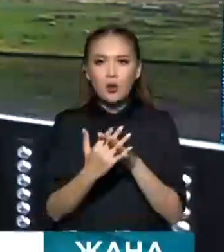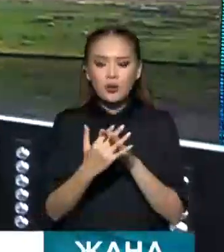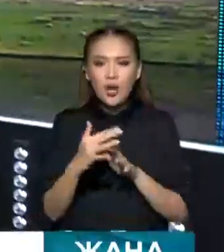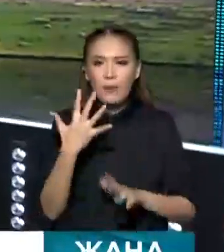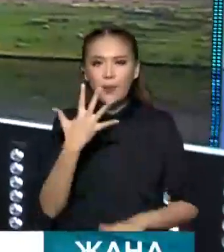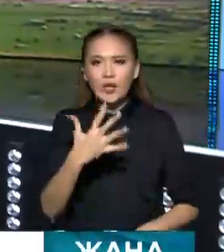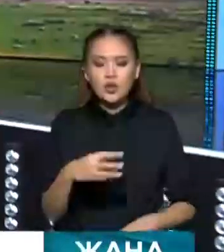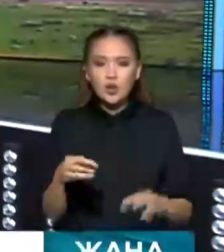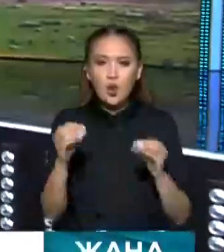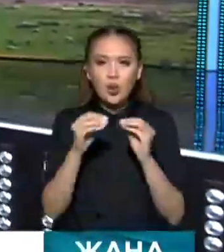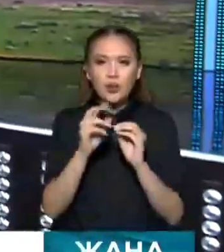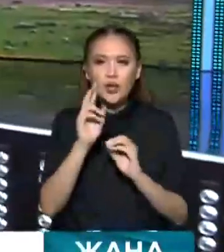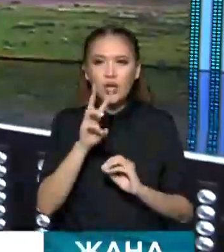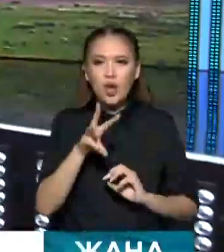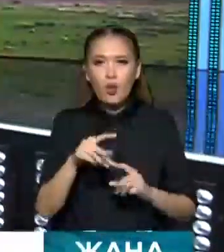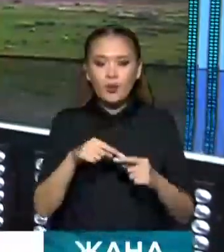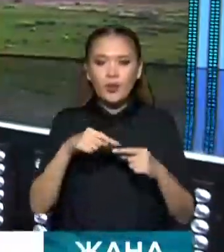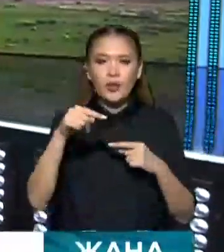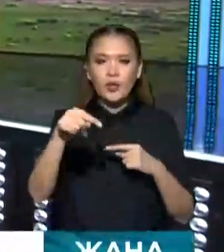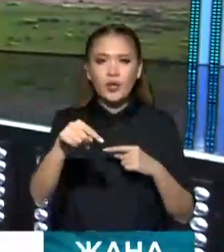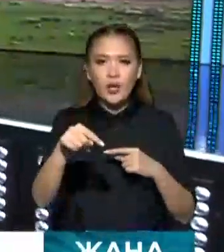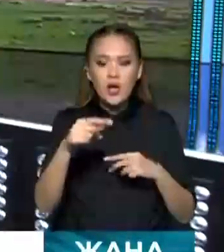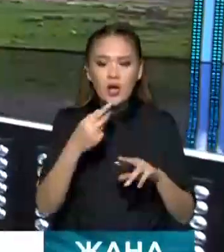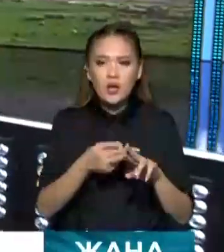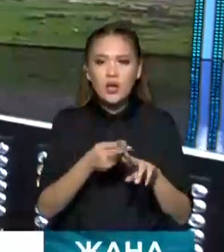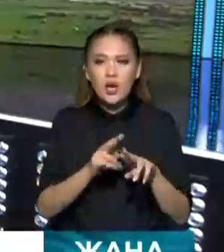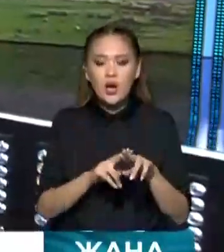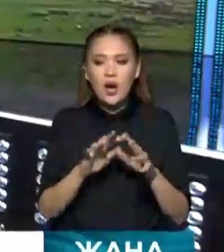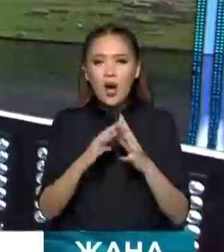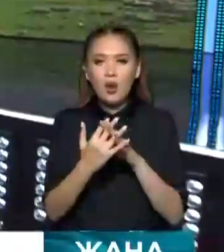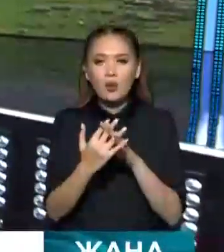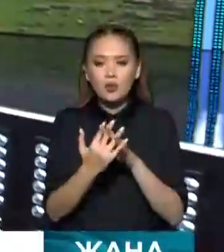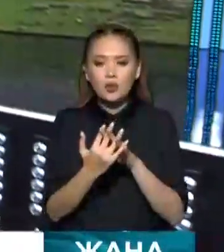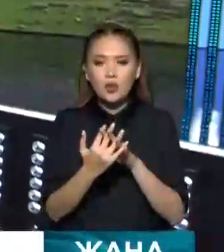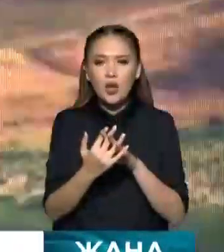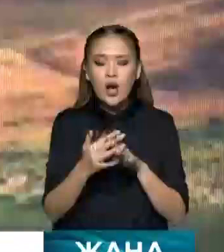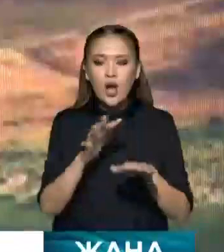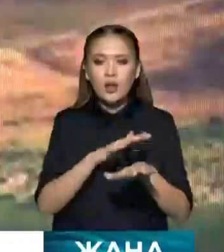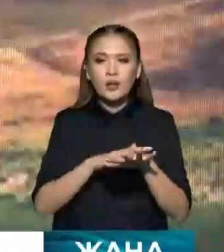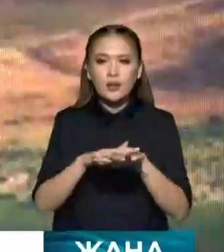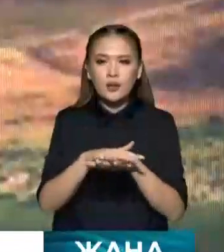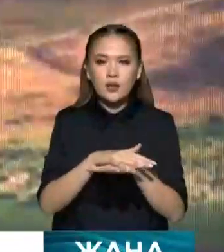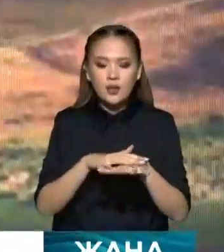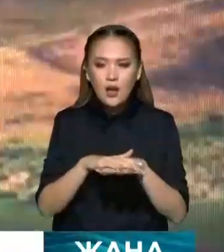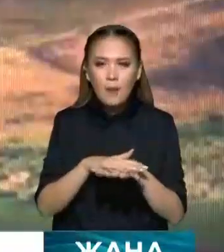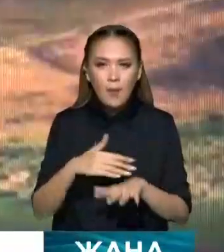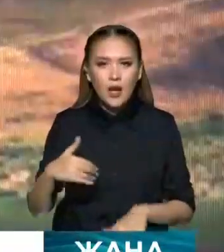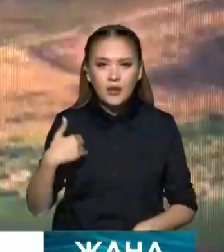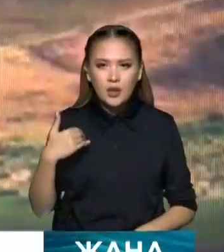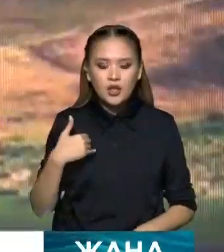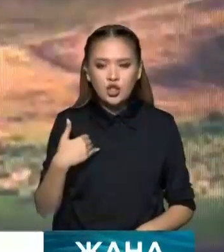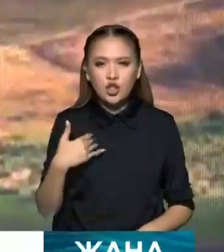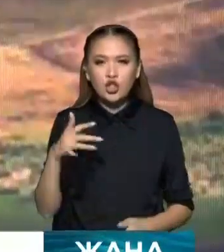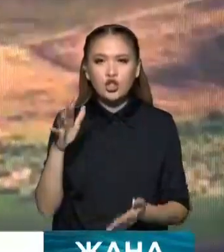5-10 километр периметрі ол сол ауылдың халқының жалпы пайдаланатын жері болу